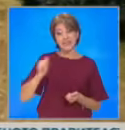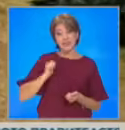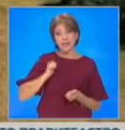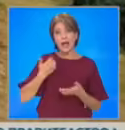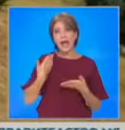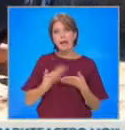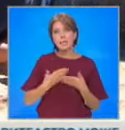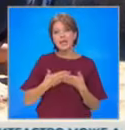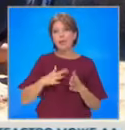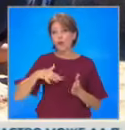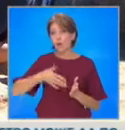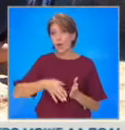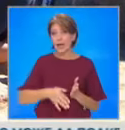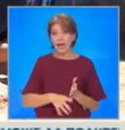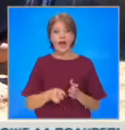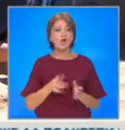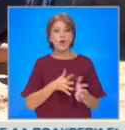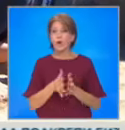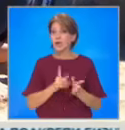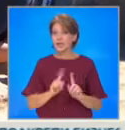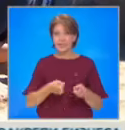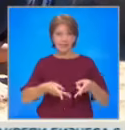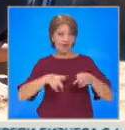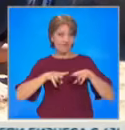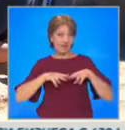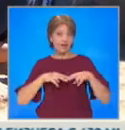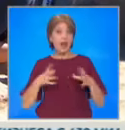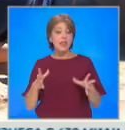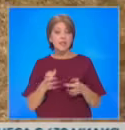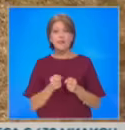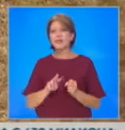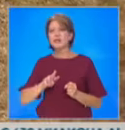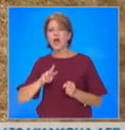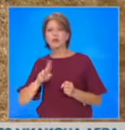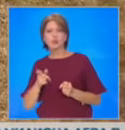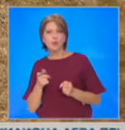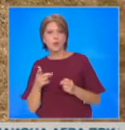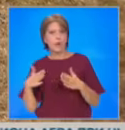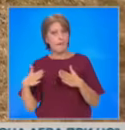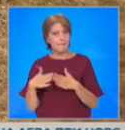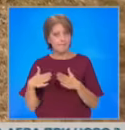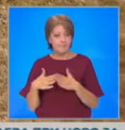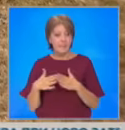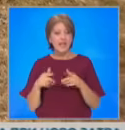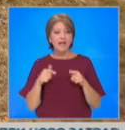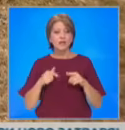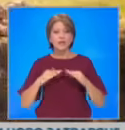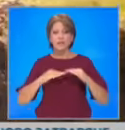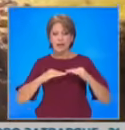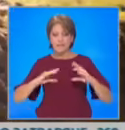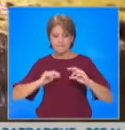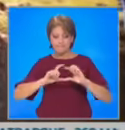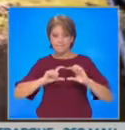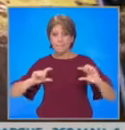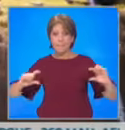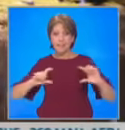река, но те повече не се върнали тук. Пред тях се открили други хоризонти. Този пласт от халколит е особено